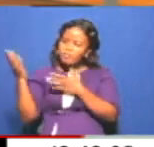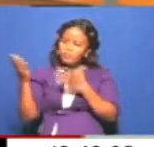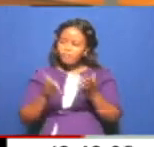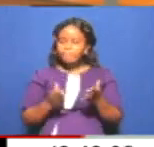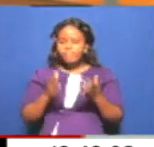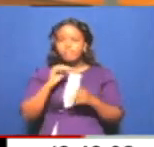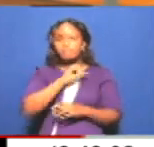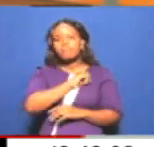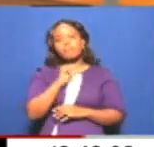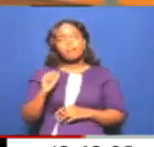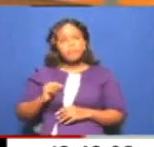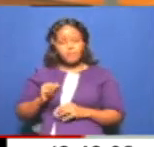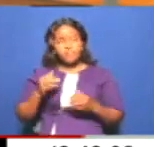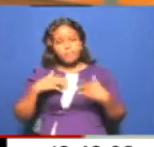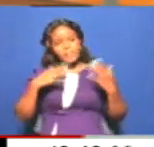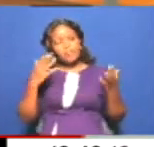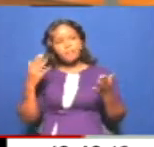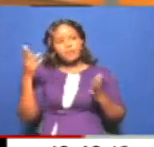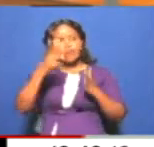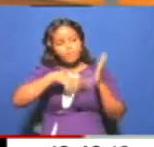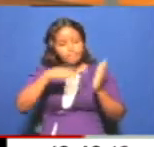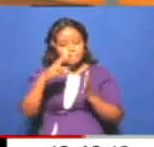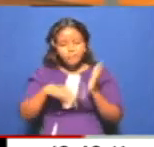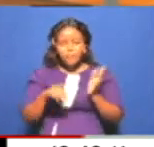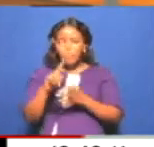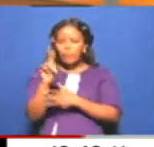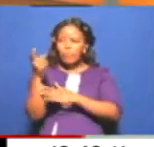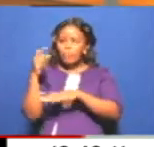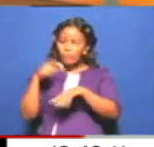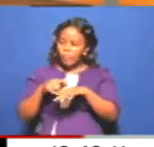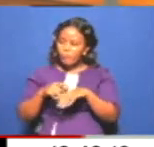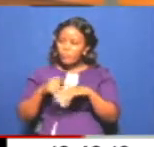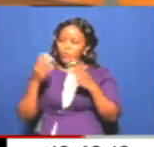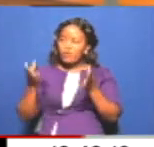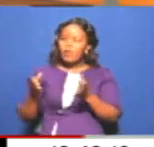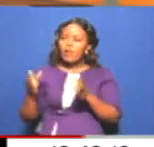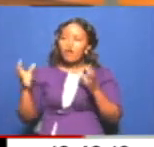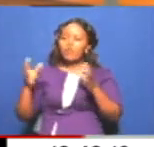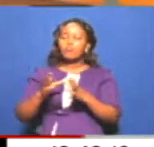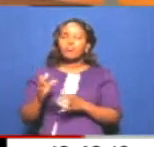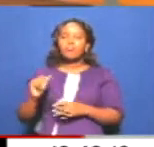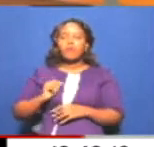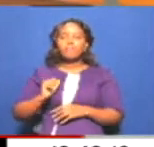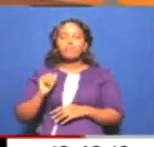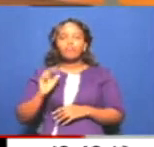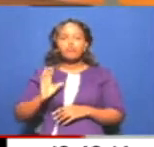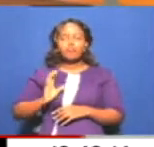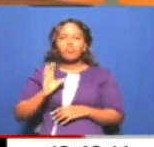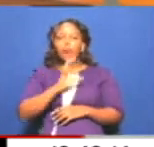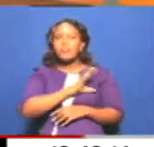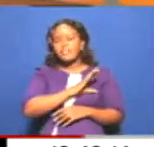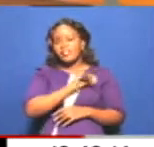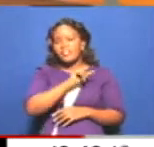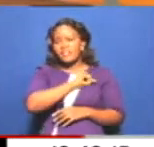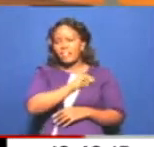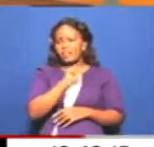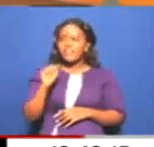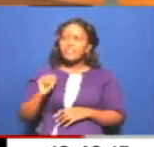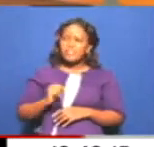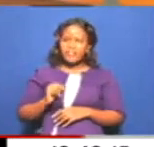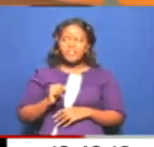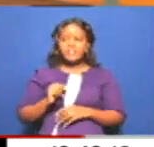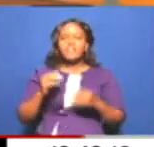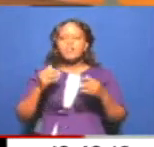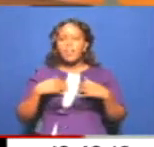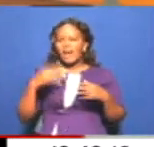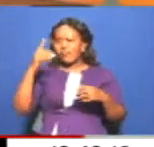kwanza. Na sasa uko katika kamati ya sheria kwenye bunge la seneti. Yapo madai kwamba huo mswada